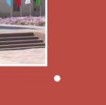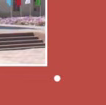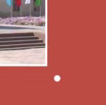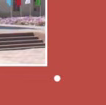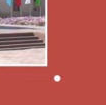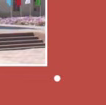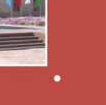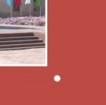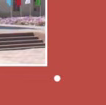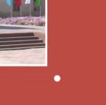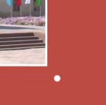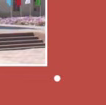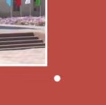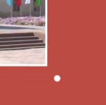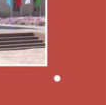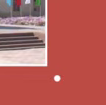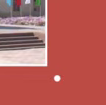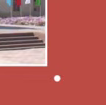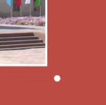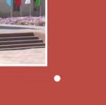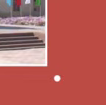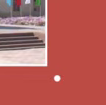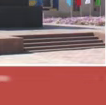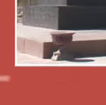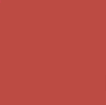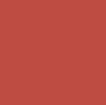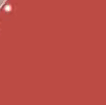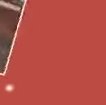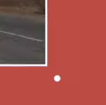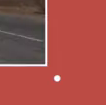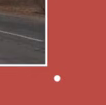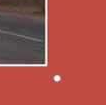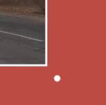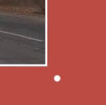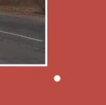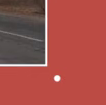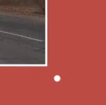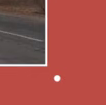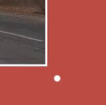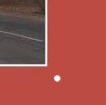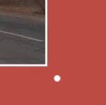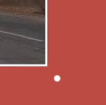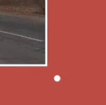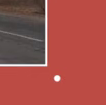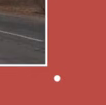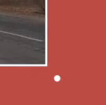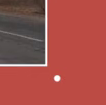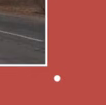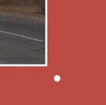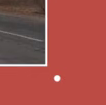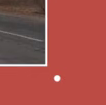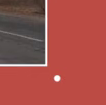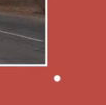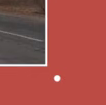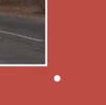Жалағашта ауа температурасы күндіз 27, түнде 15 градус нөлден жоғары. Сырдарияда күндіз 28, түнде